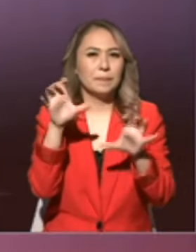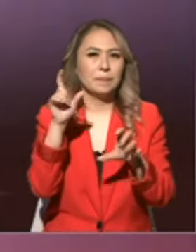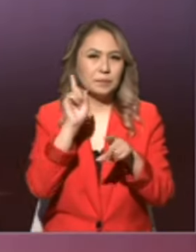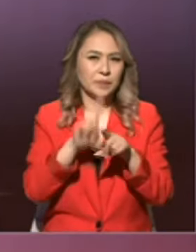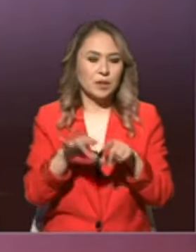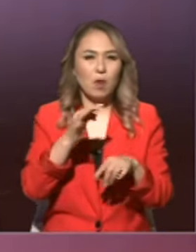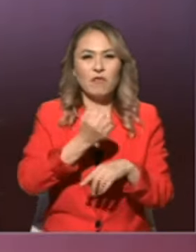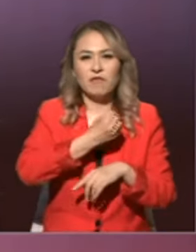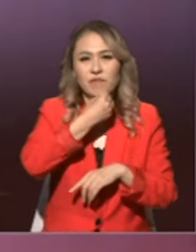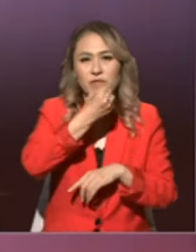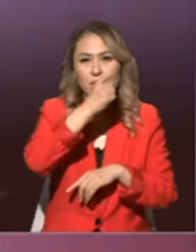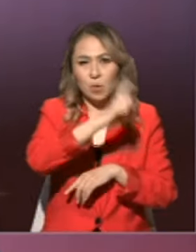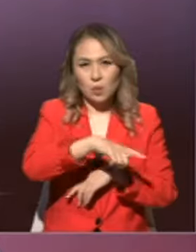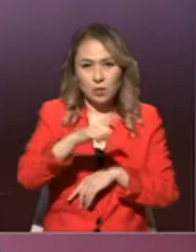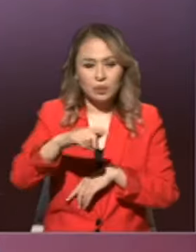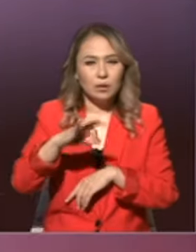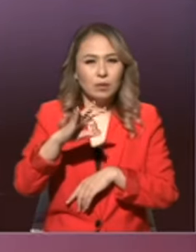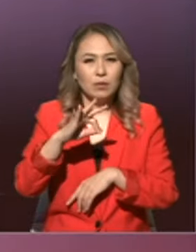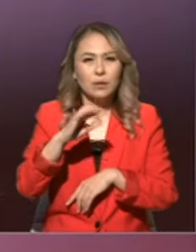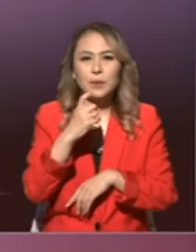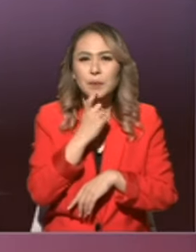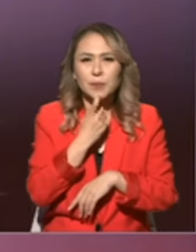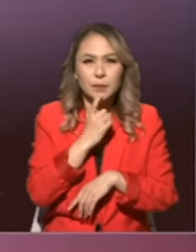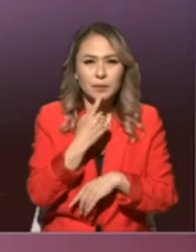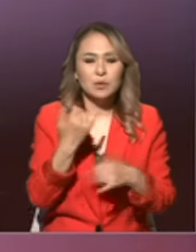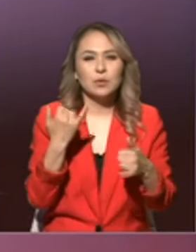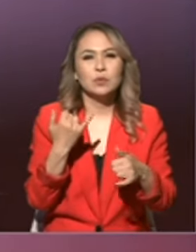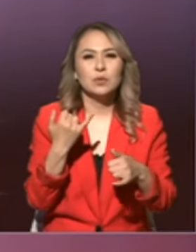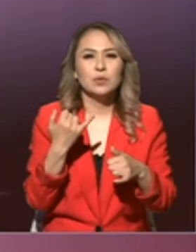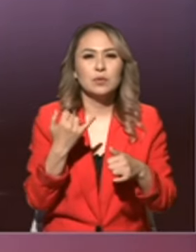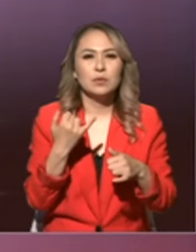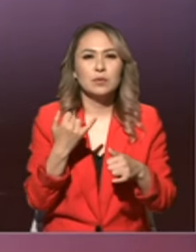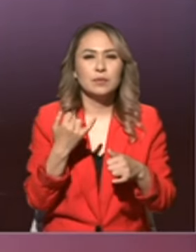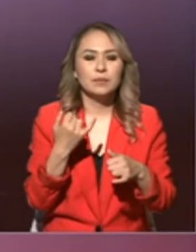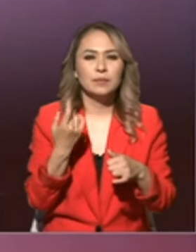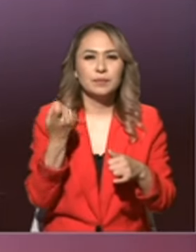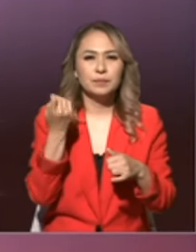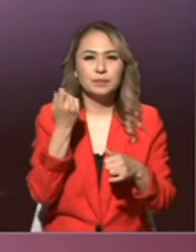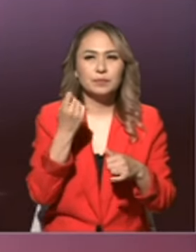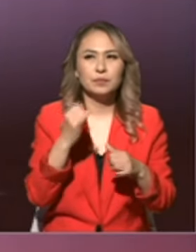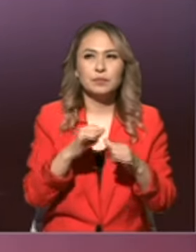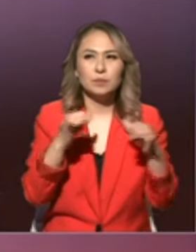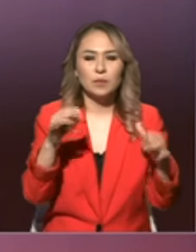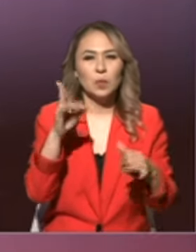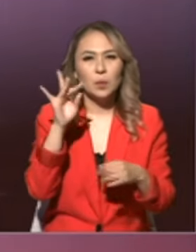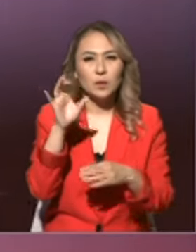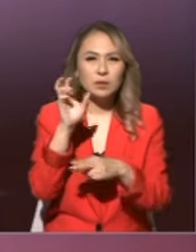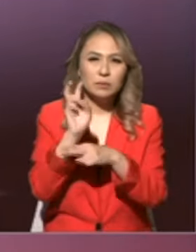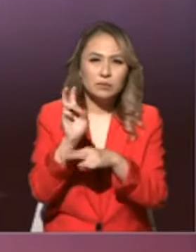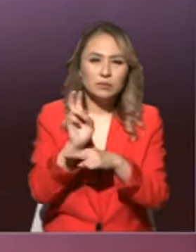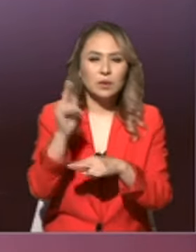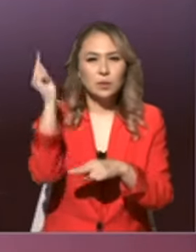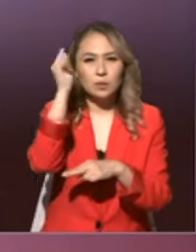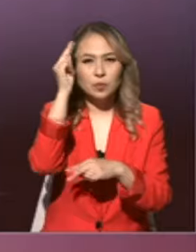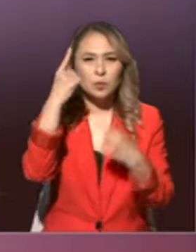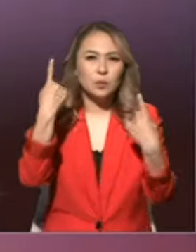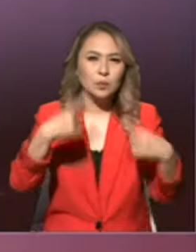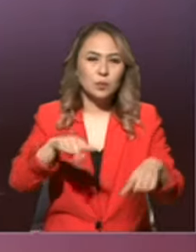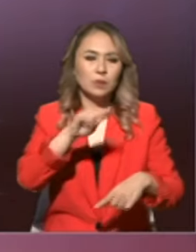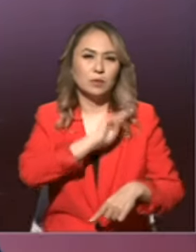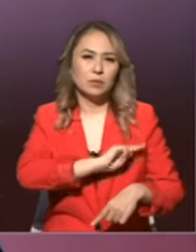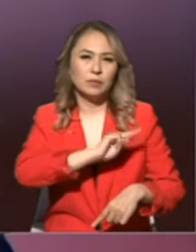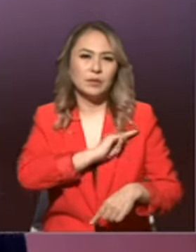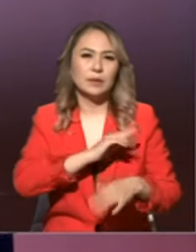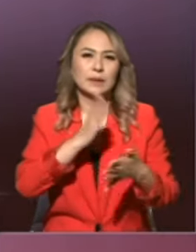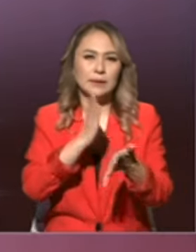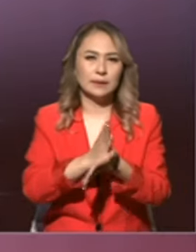адамға кішкене қиындау болады. Ол жерде ол кісі біліктілігін арттыру курстарына немесе қайта даярлауға қатыса алады. Бұл жер кішкене